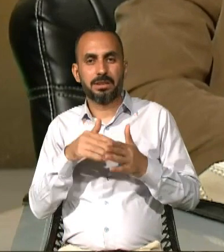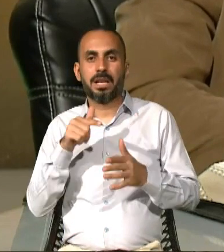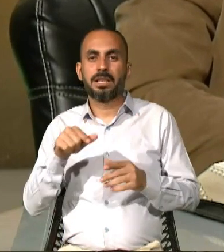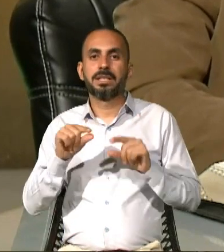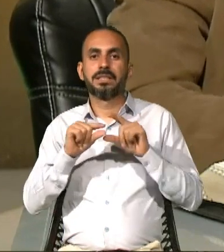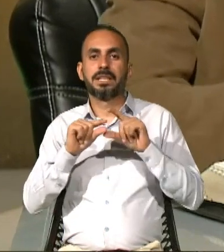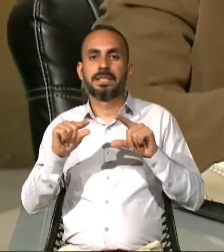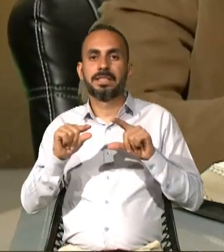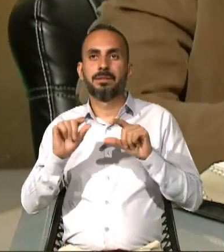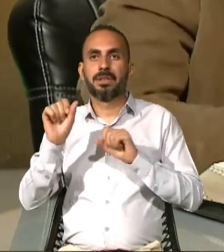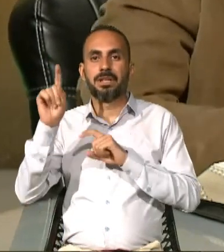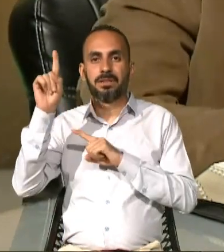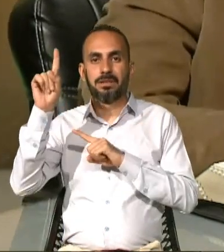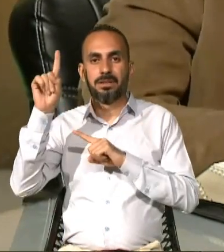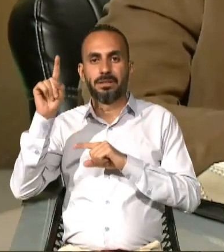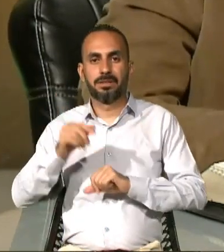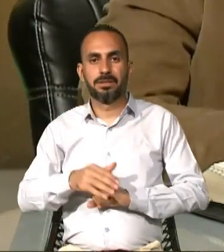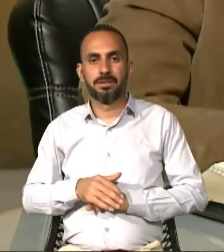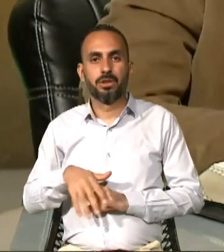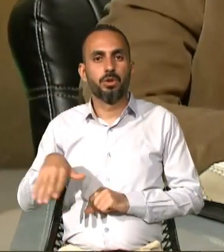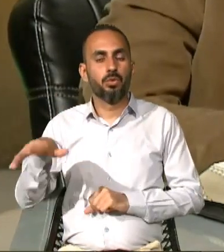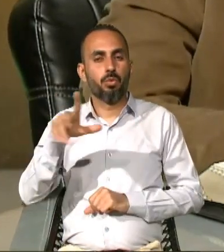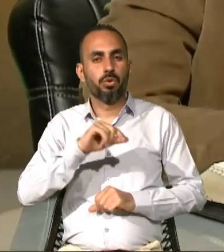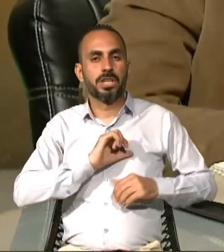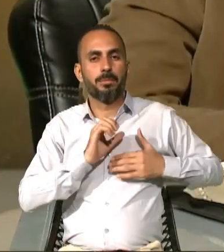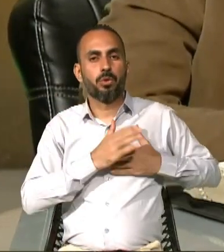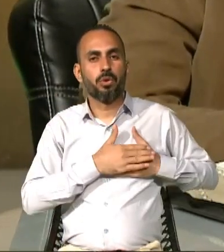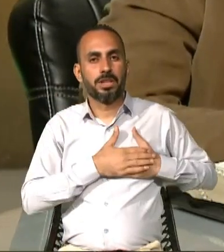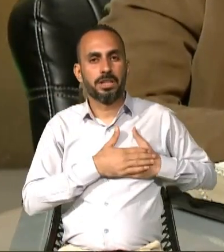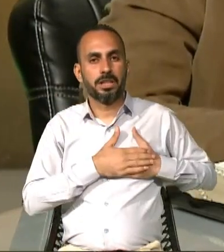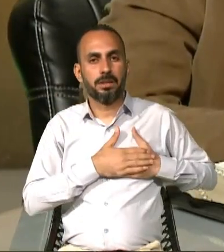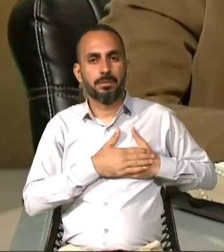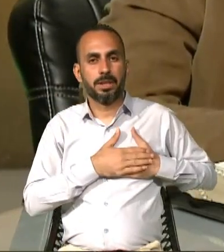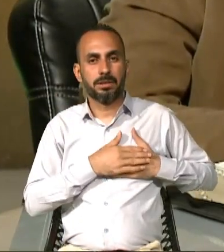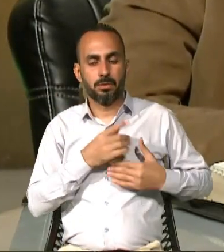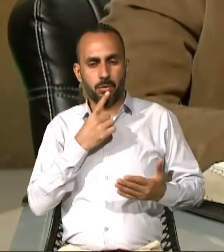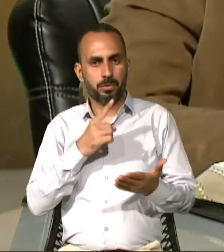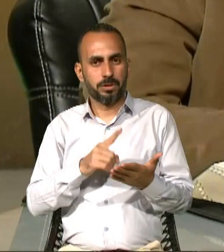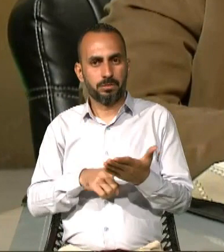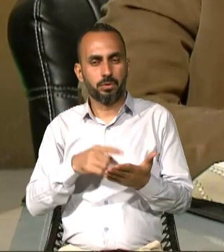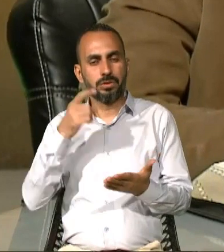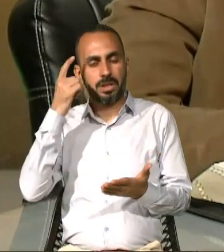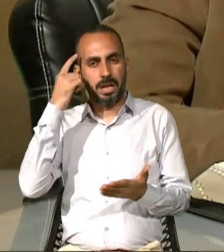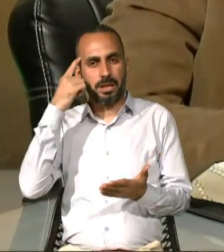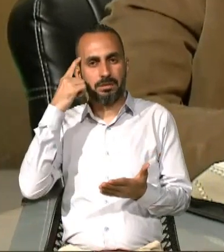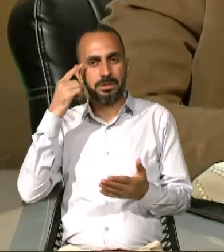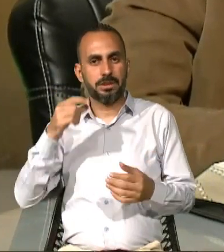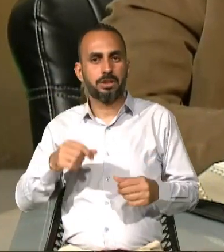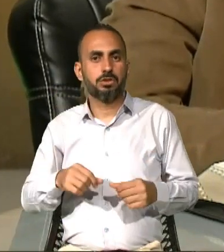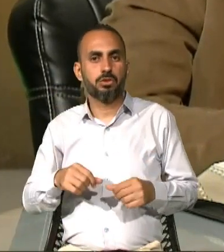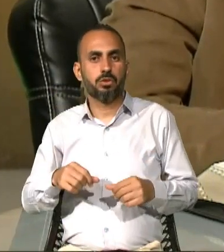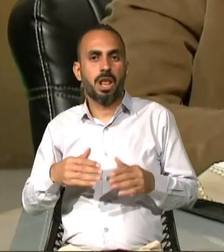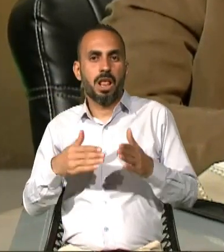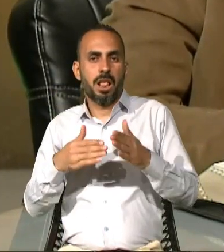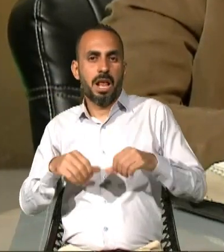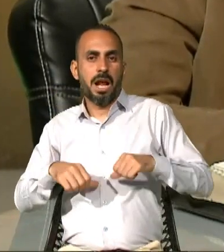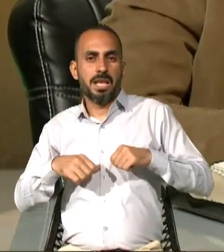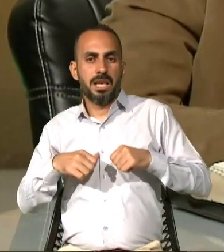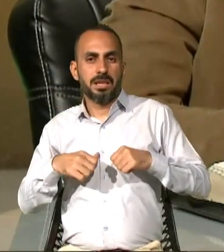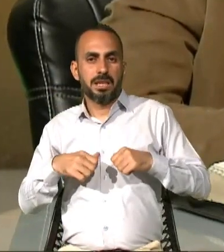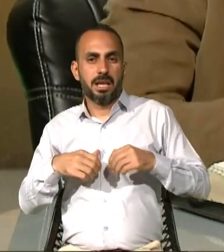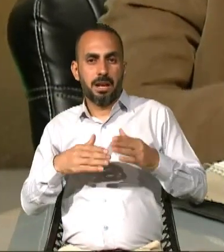اليها. واحنا بكل ايمان ويقين عارفين انه نجاتنا بتقترب، مش بس منه يعني